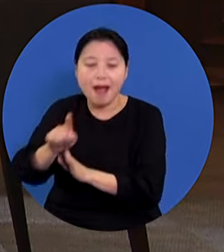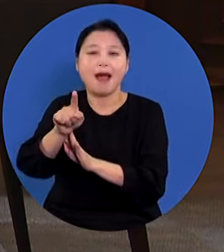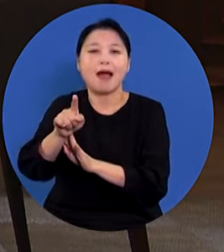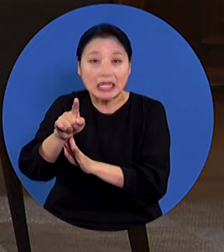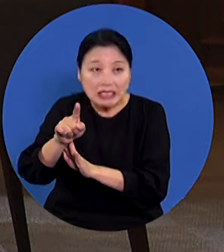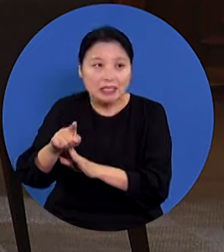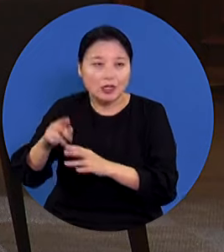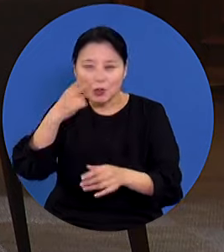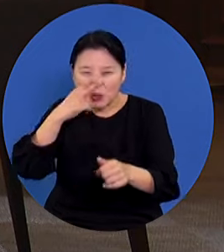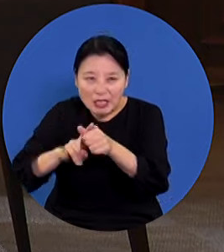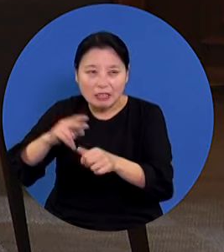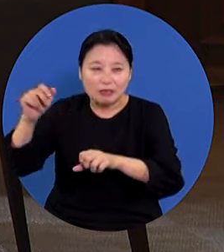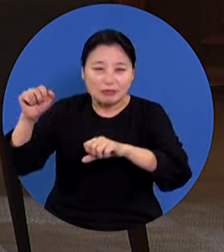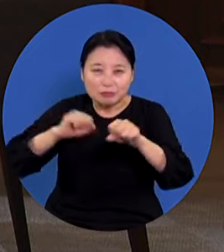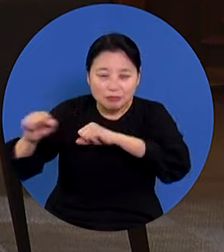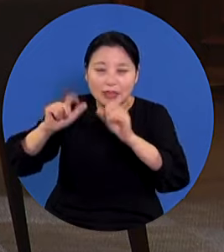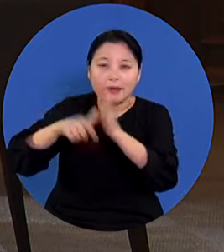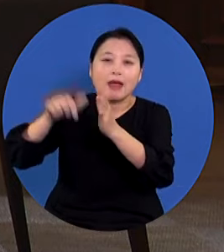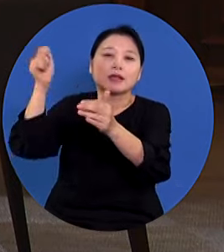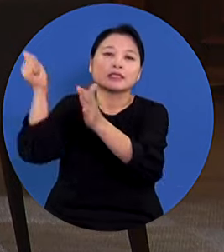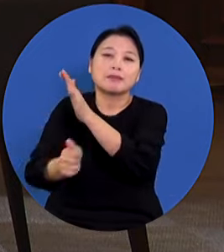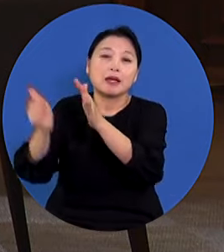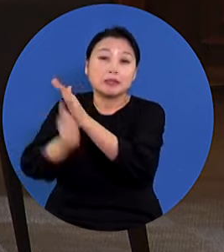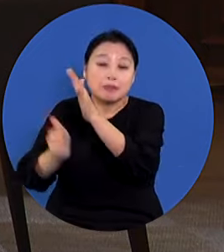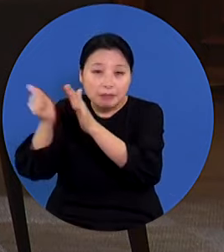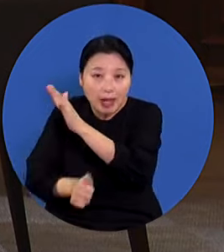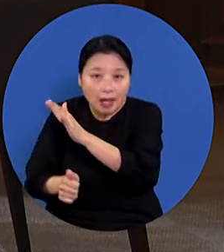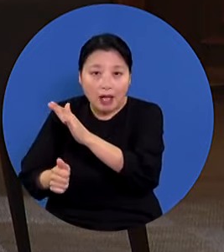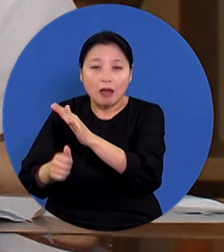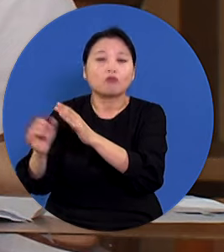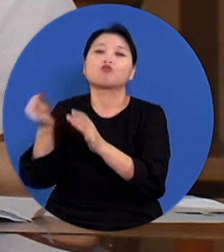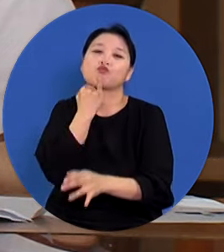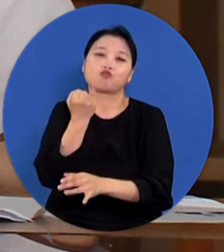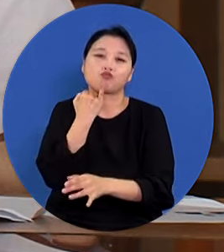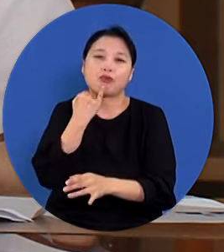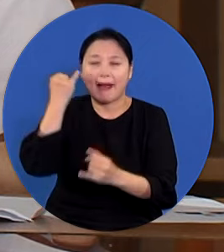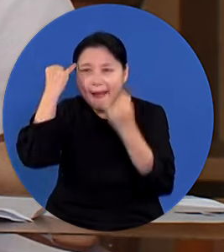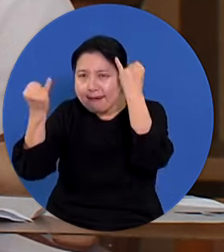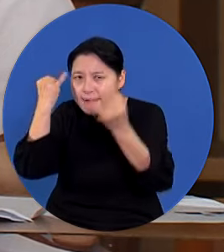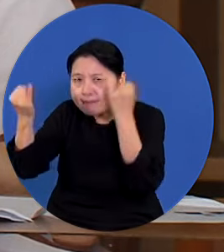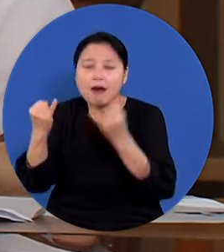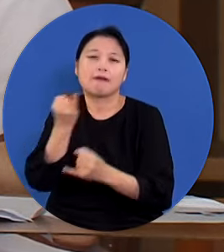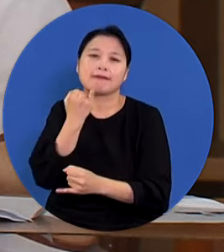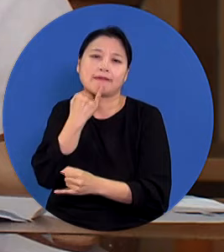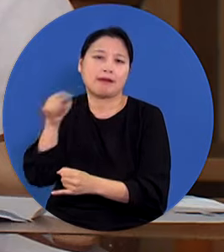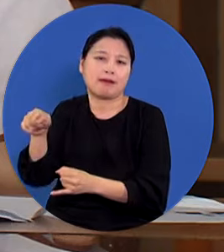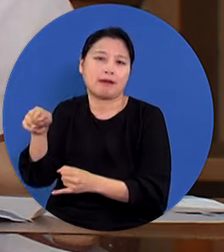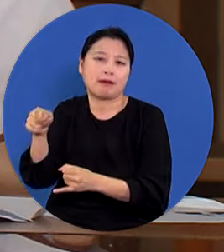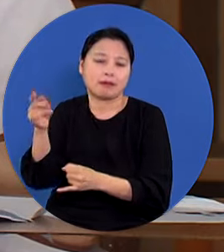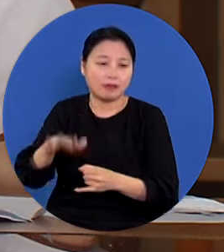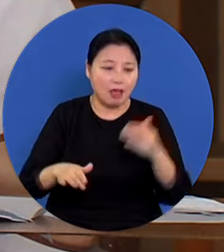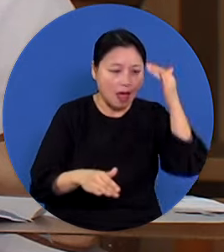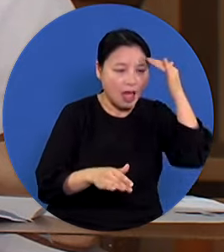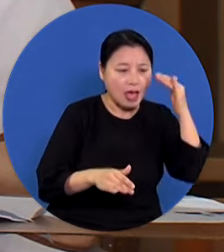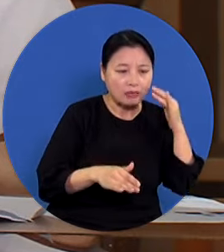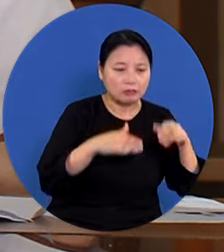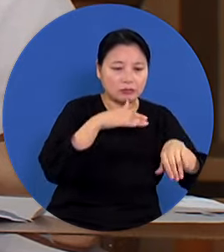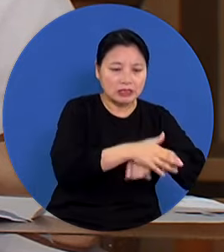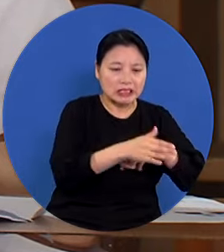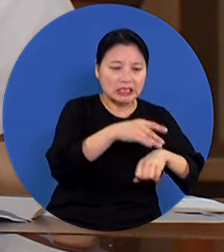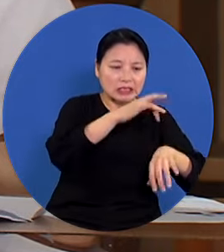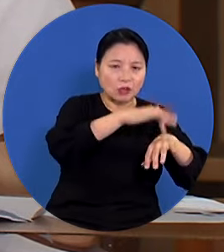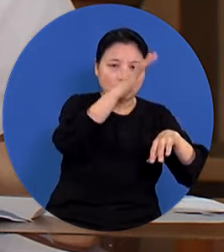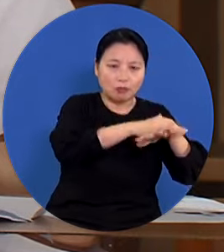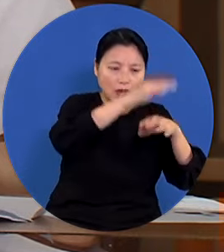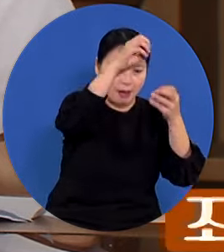통해서 뭔가 그 아이디어를 찾고 이런 걸 해버려야 되는데 그게 지금까지 우리나라가 해온 방식과는 조금 다르죠. 다르고 네.